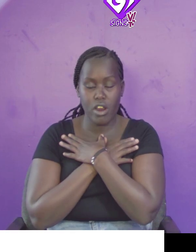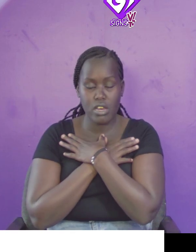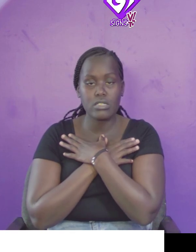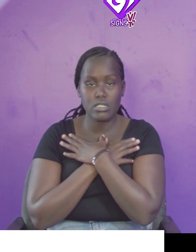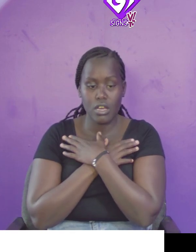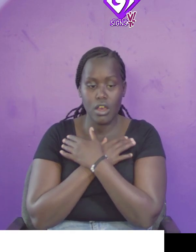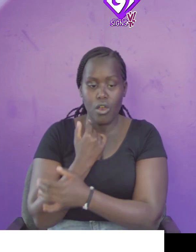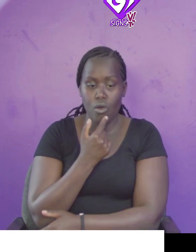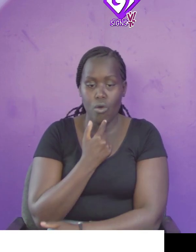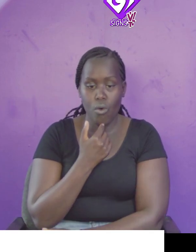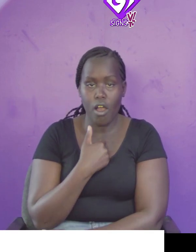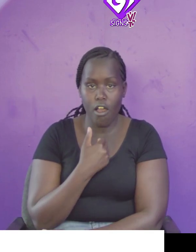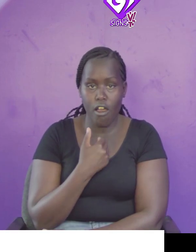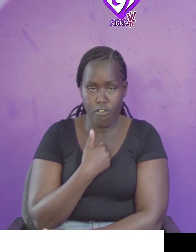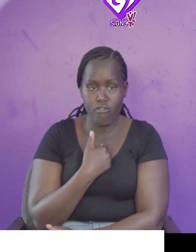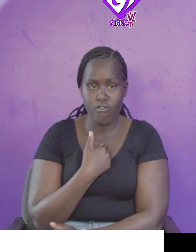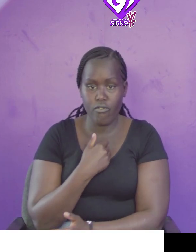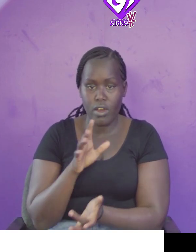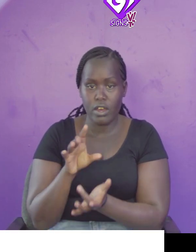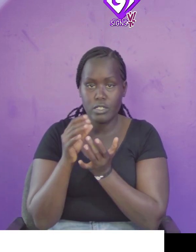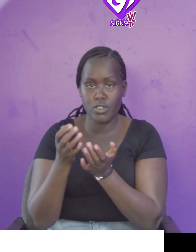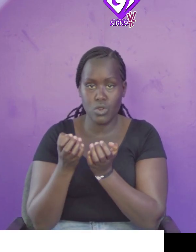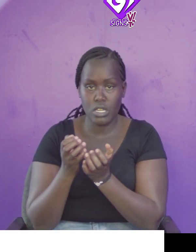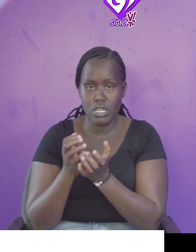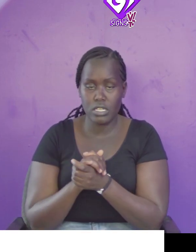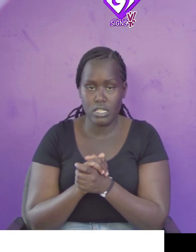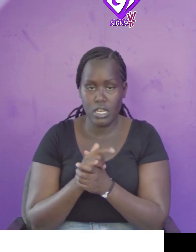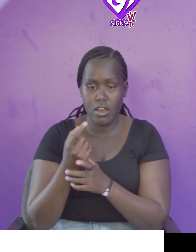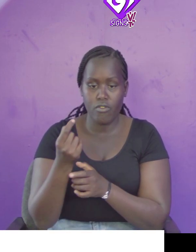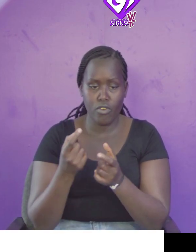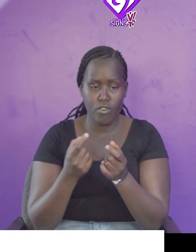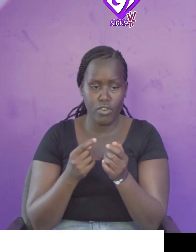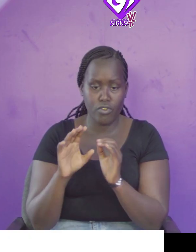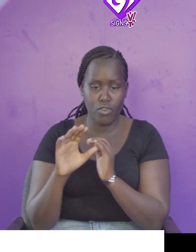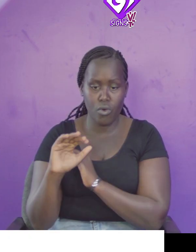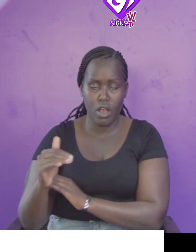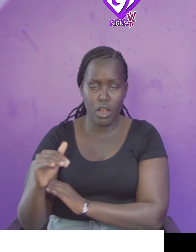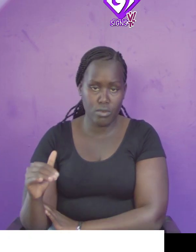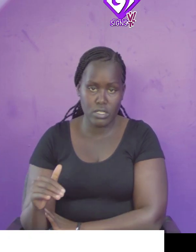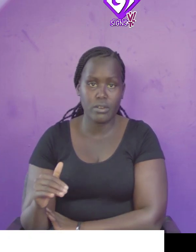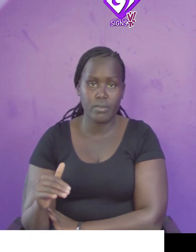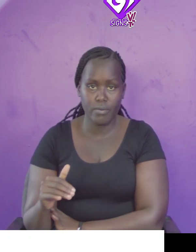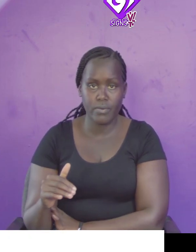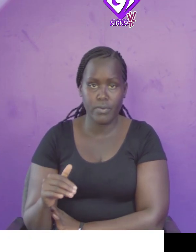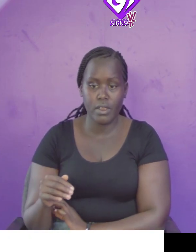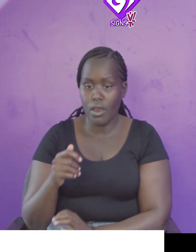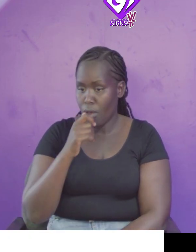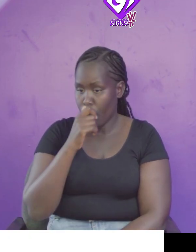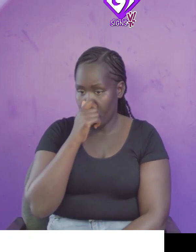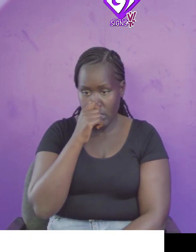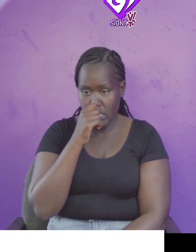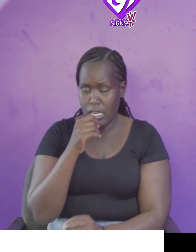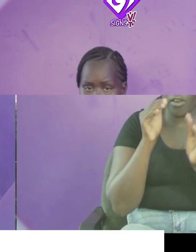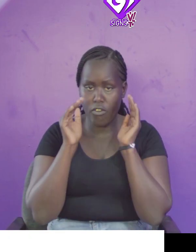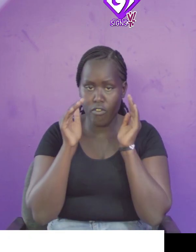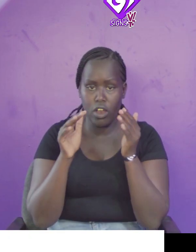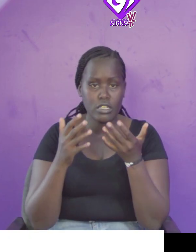wana mahitaji maalum. This is among the few counties, probably the only county which has a dedicated